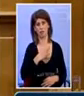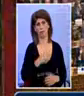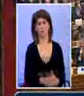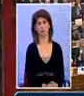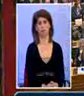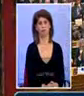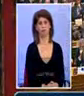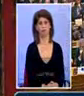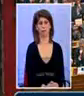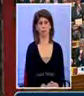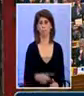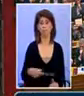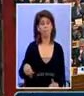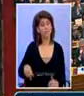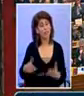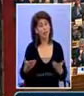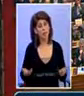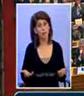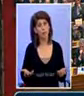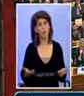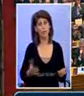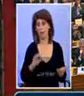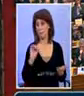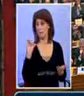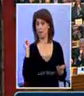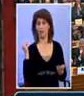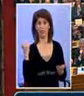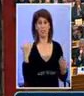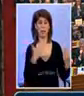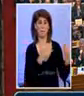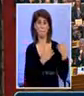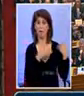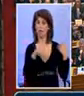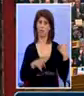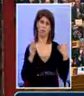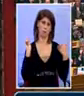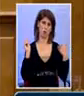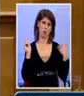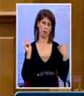της αντιπολίτευσης σήμερα και μέχρι χθες υπεύθυνη για αυτή την πολιτική.